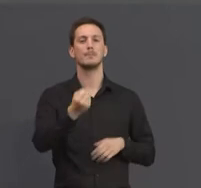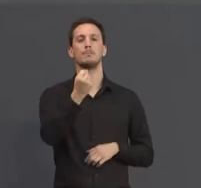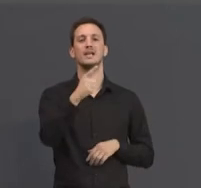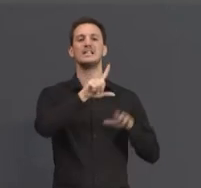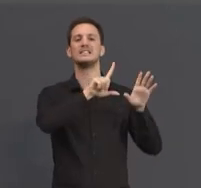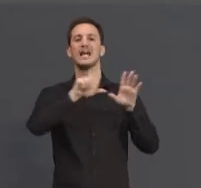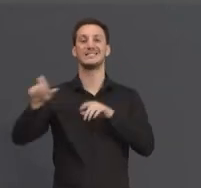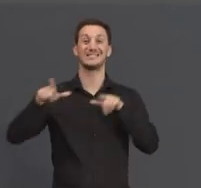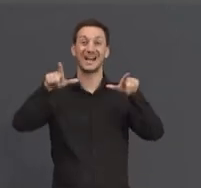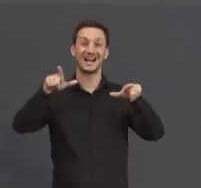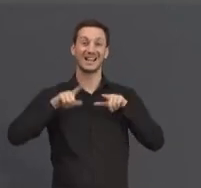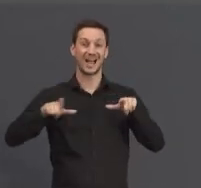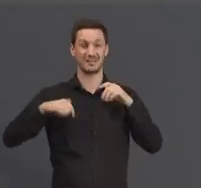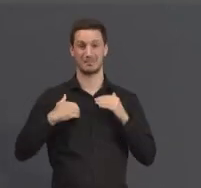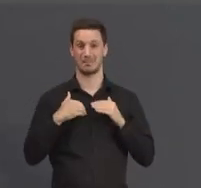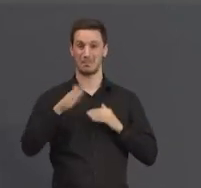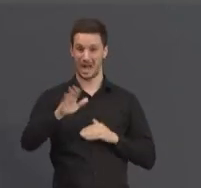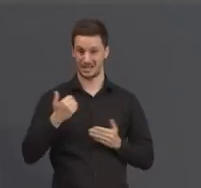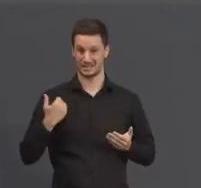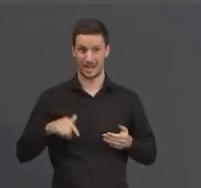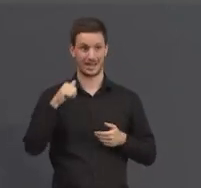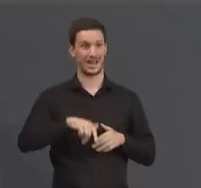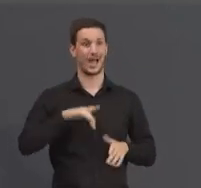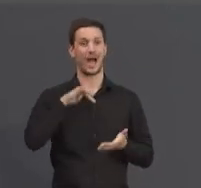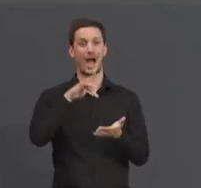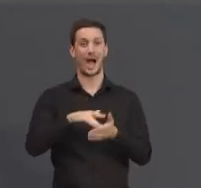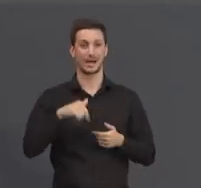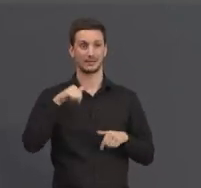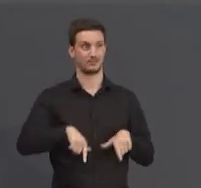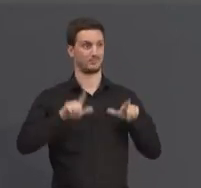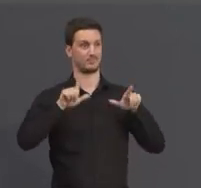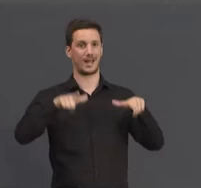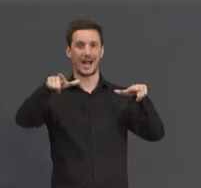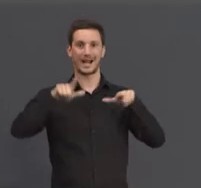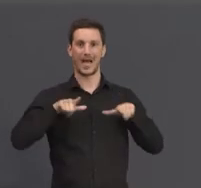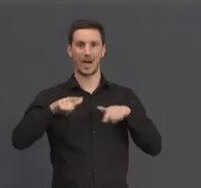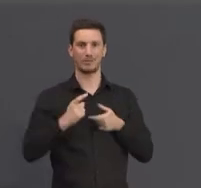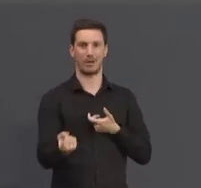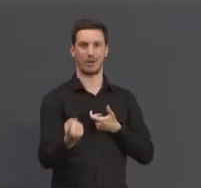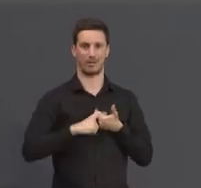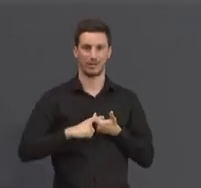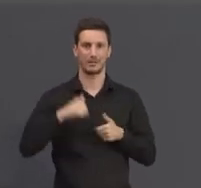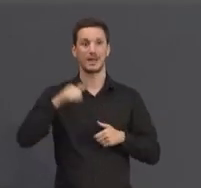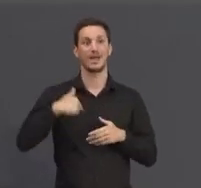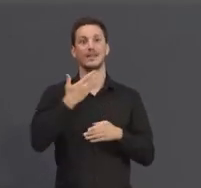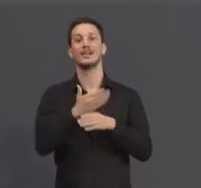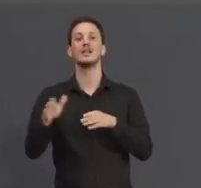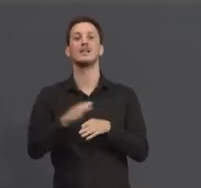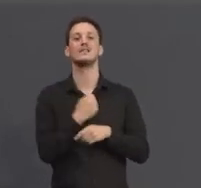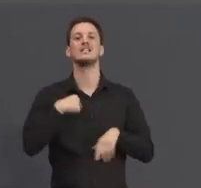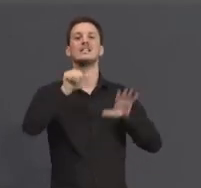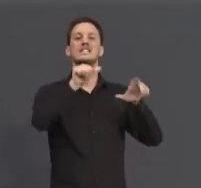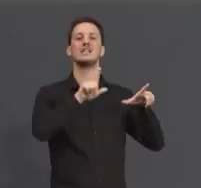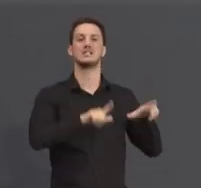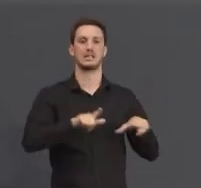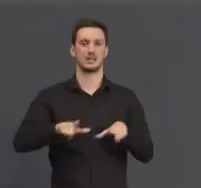1.700 graduats i graduades que assistiu a l'acte de graduació. Per això aquest acte es divideix en 6 sessions